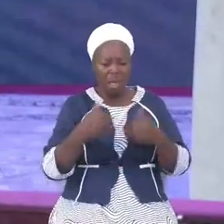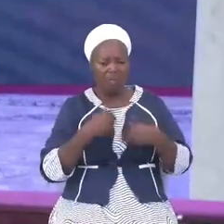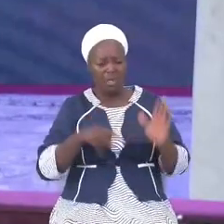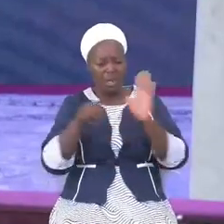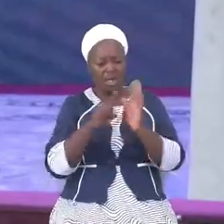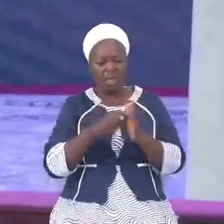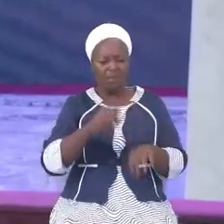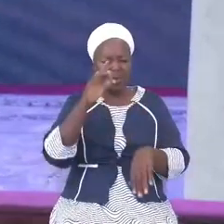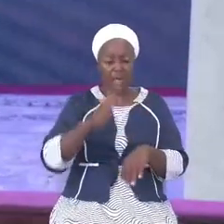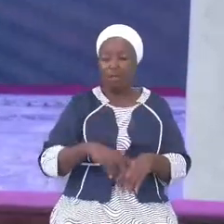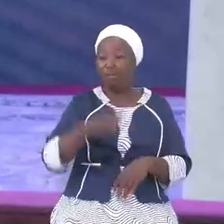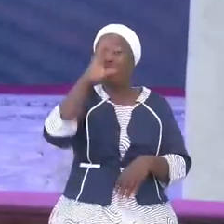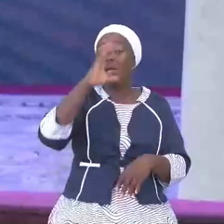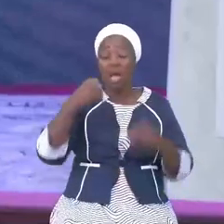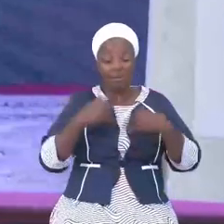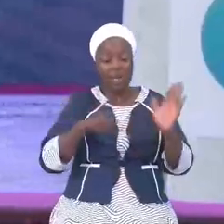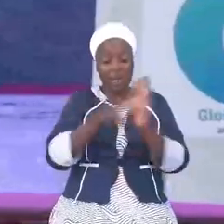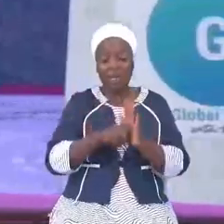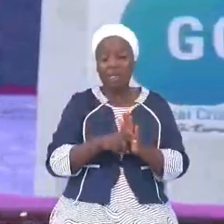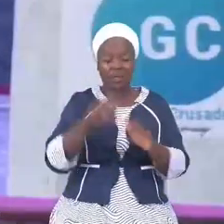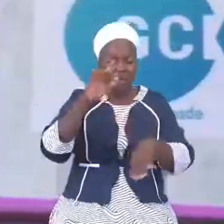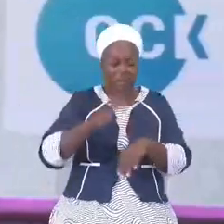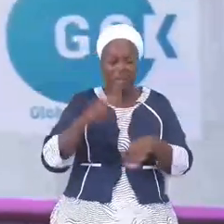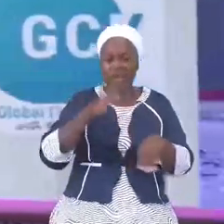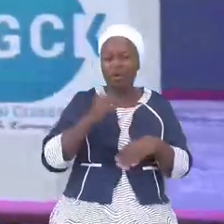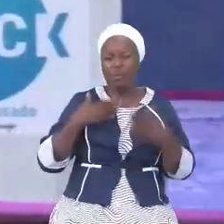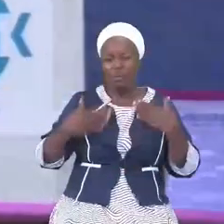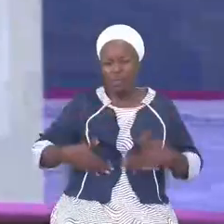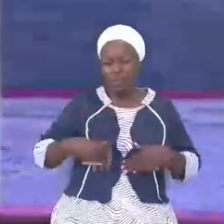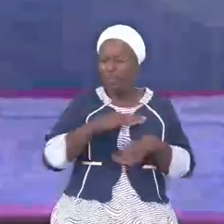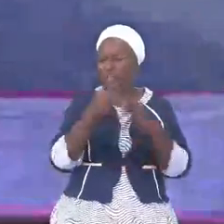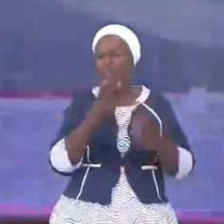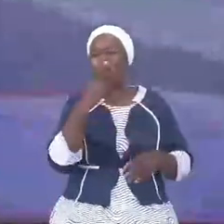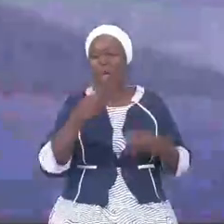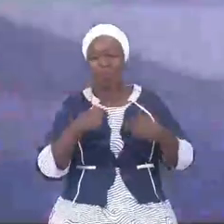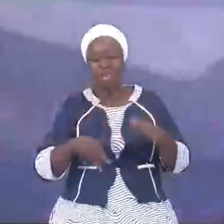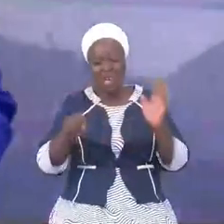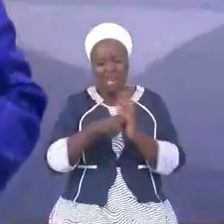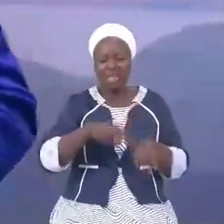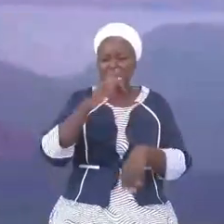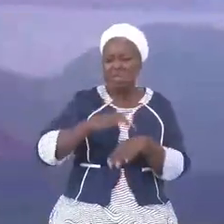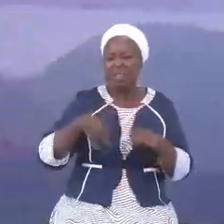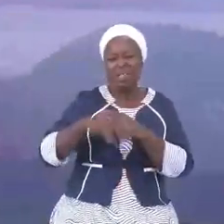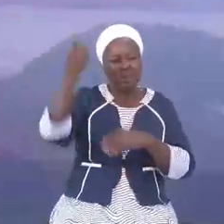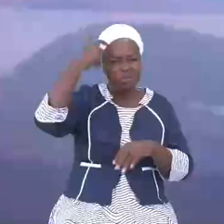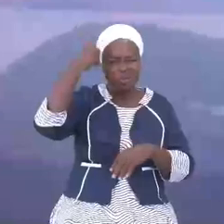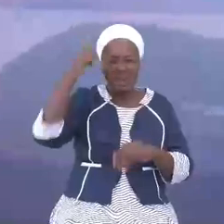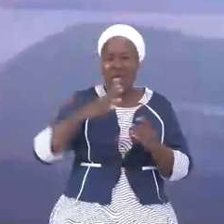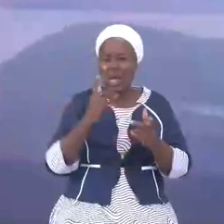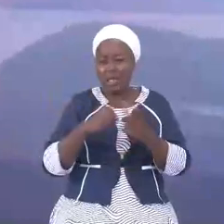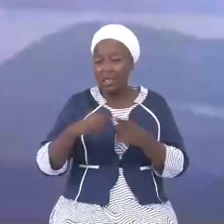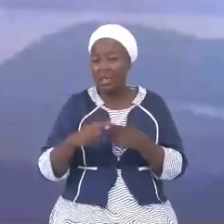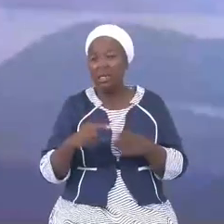corps. La cigarette, le marijuana, a un effet négatif sur le cerveau. Et quand nous